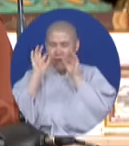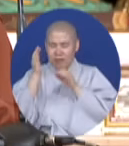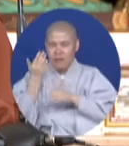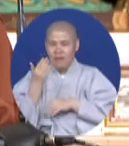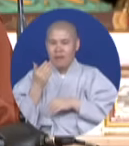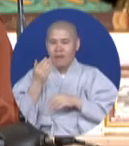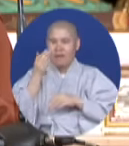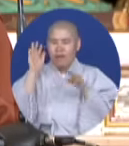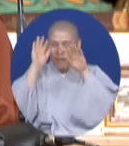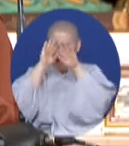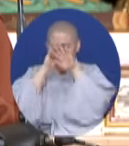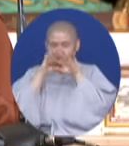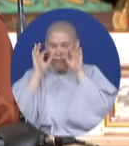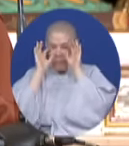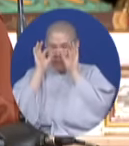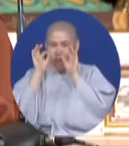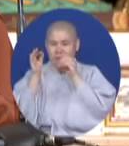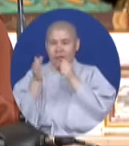보이거든요.